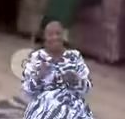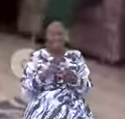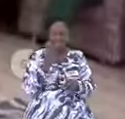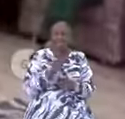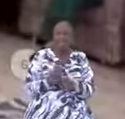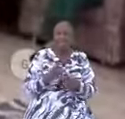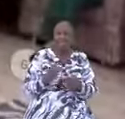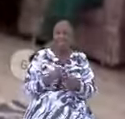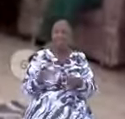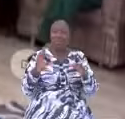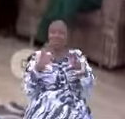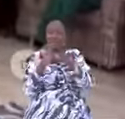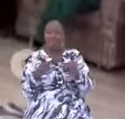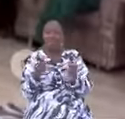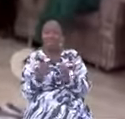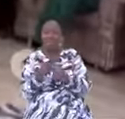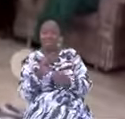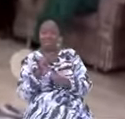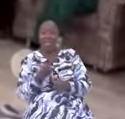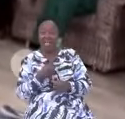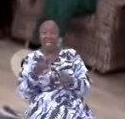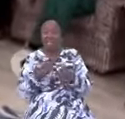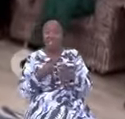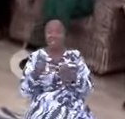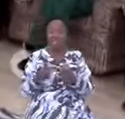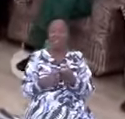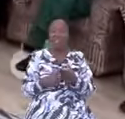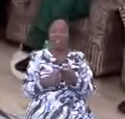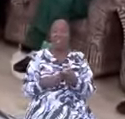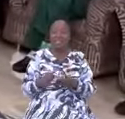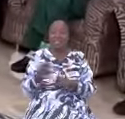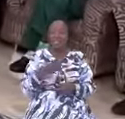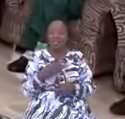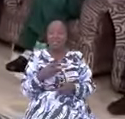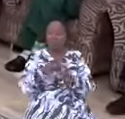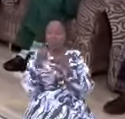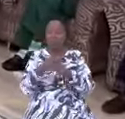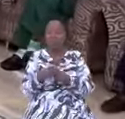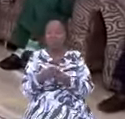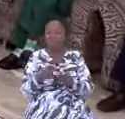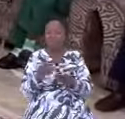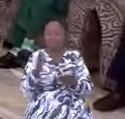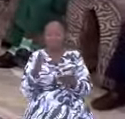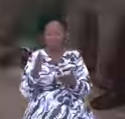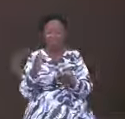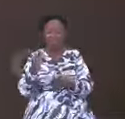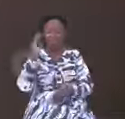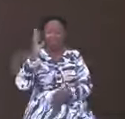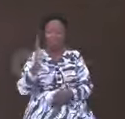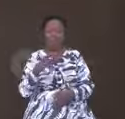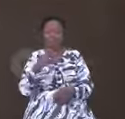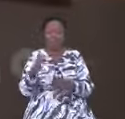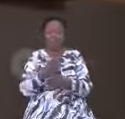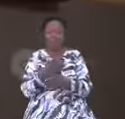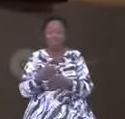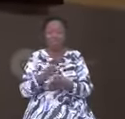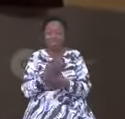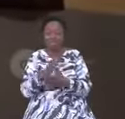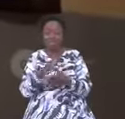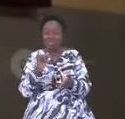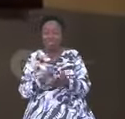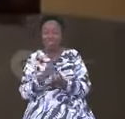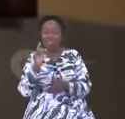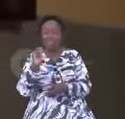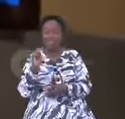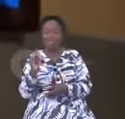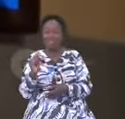la maison et quand le pasteur bataille des témoignages et on suivait à l'écran tout d'un coup